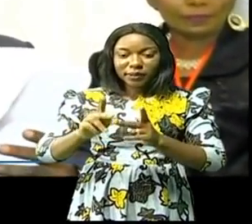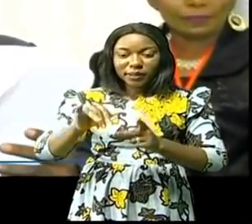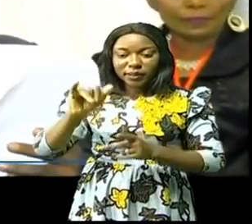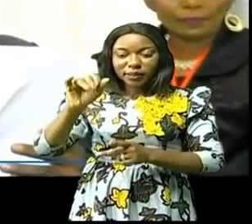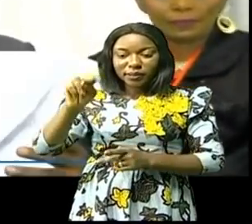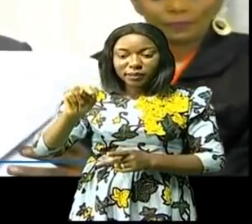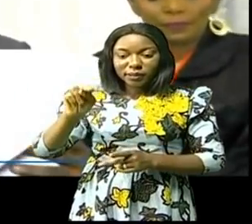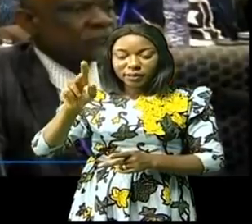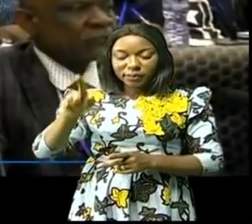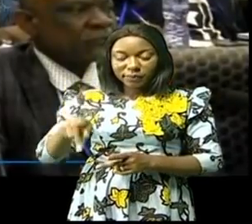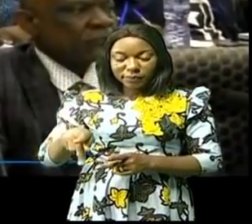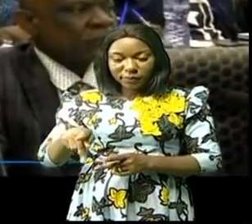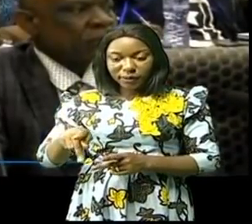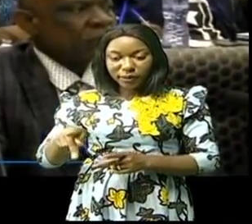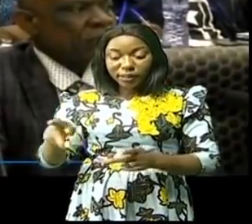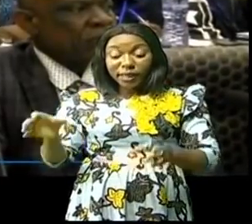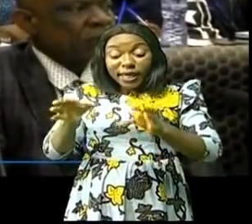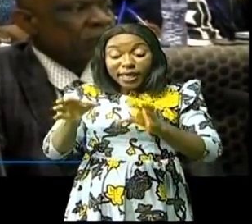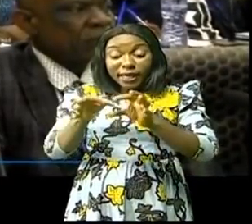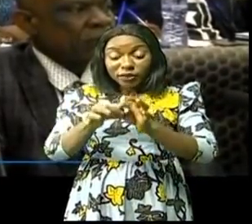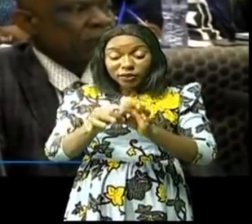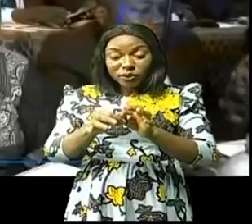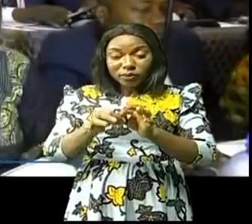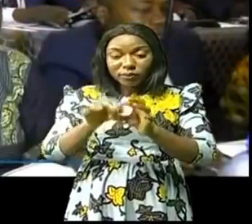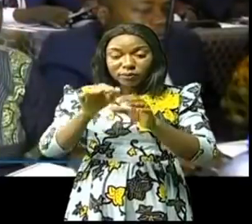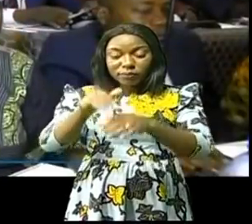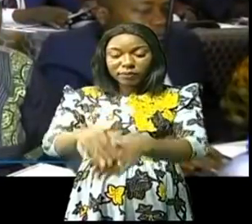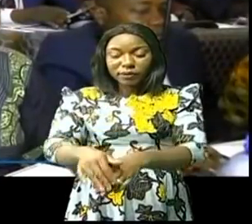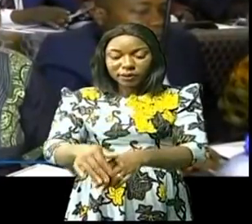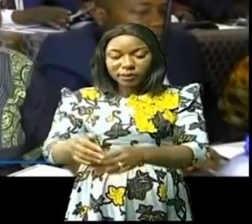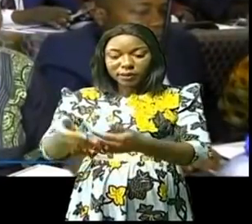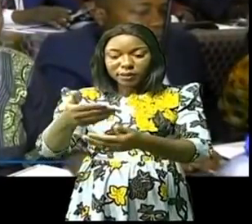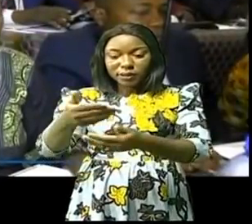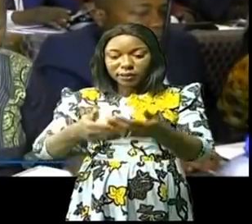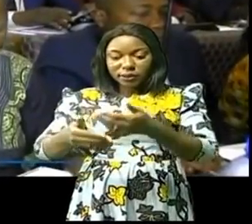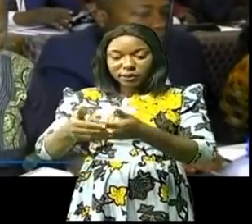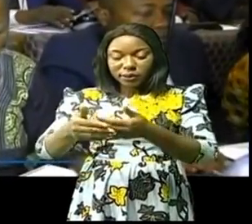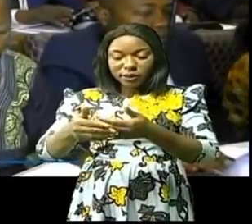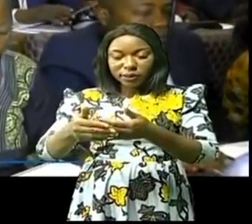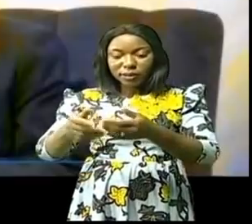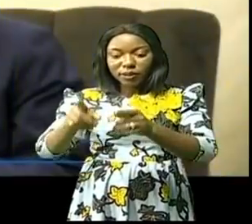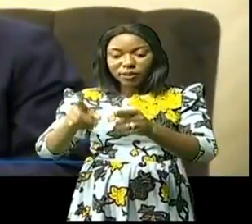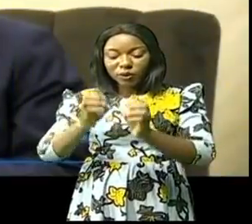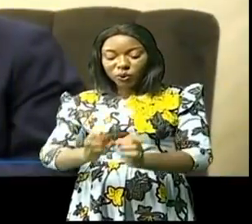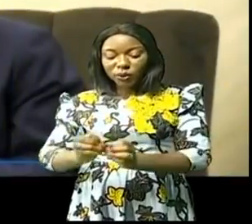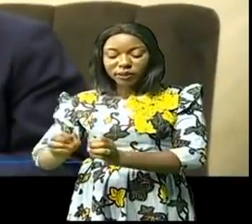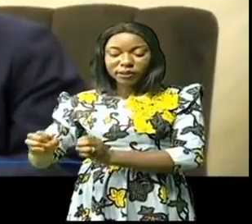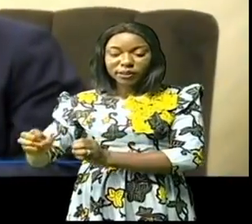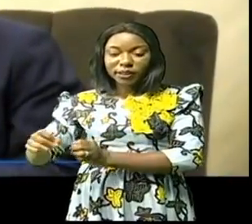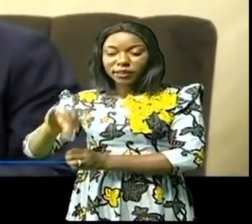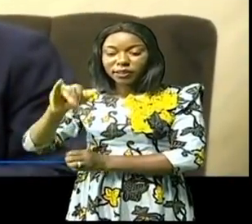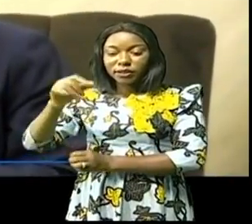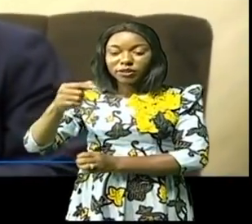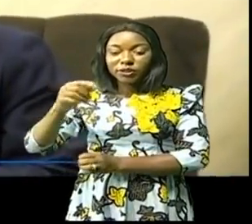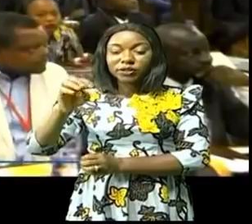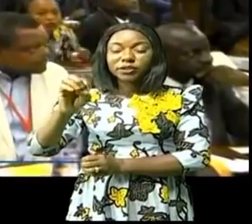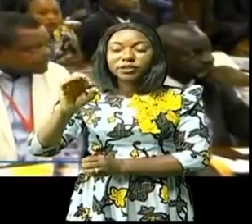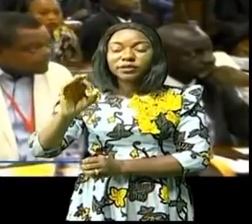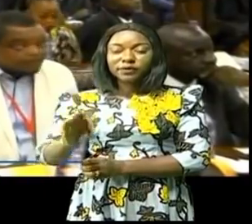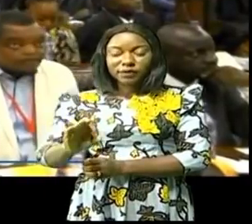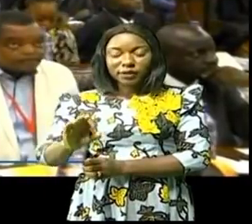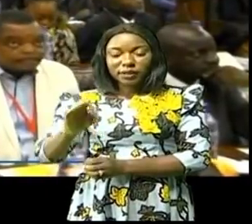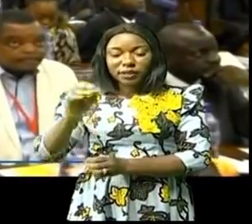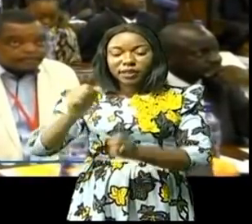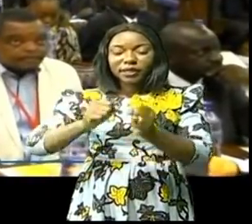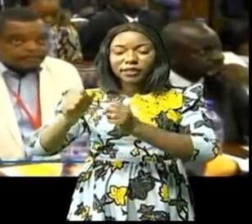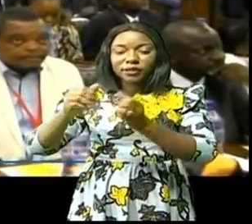qui était invitée et associée pour prendre part à l'échange citoyen que organise l'IGF dans la lutte contre les